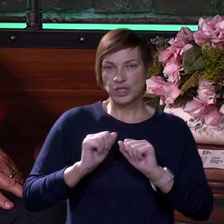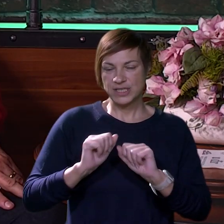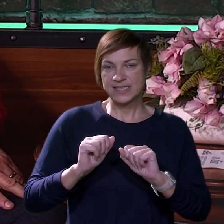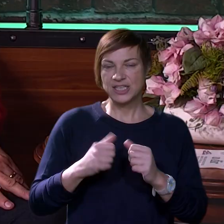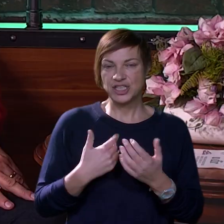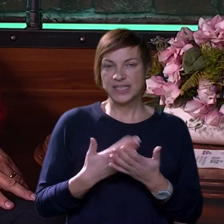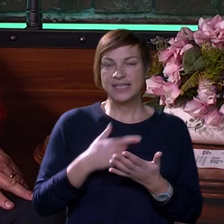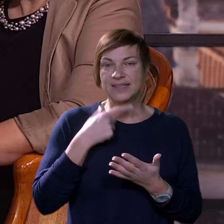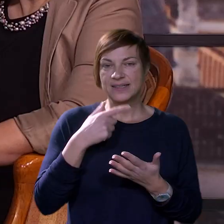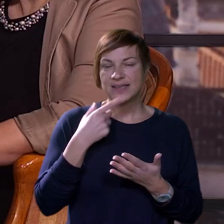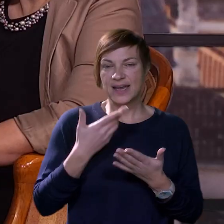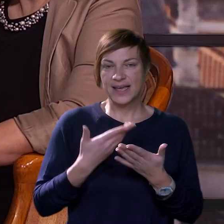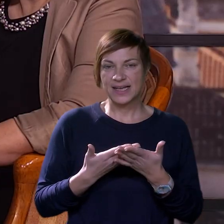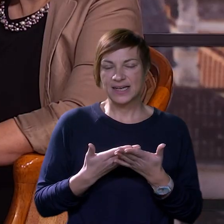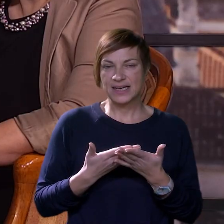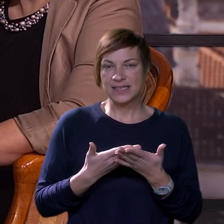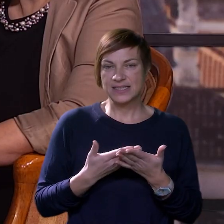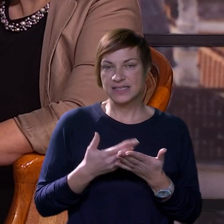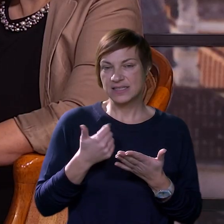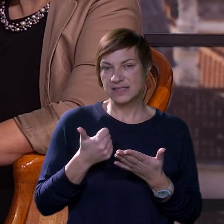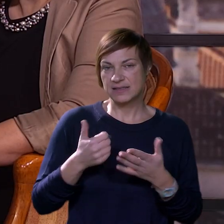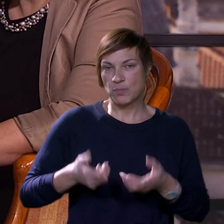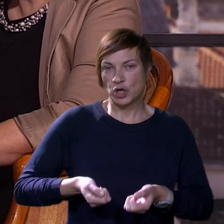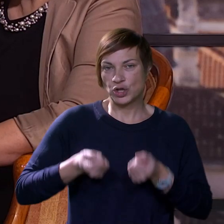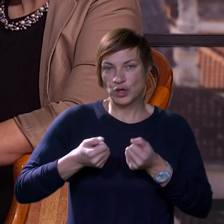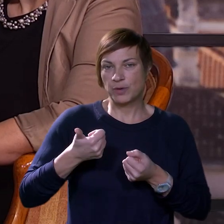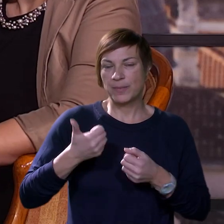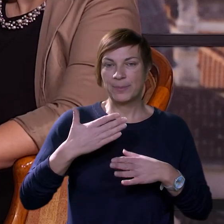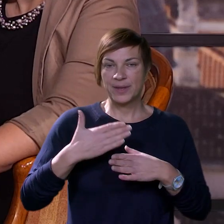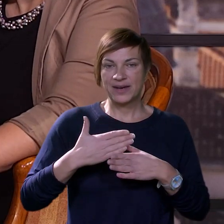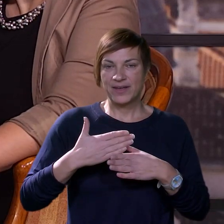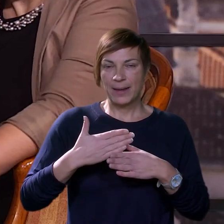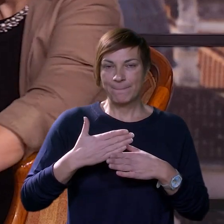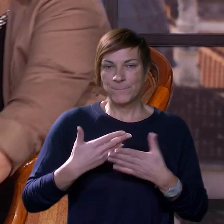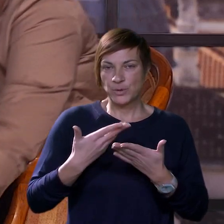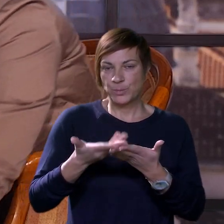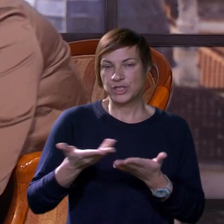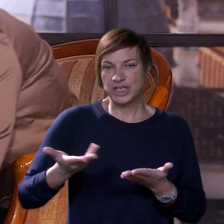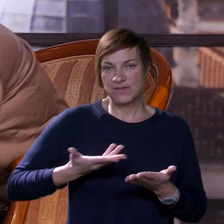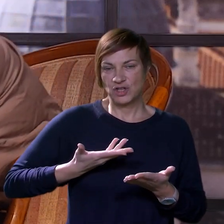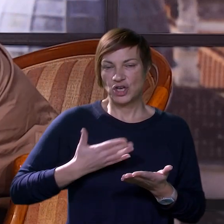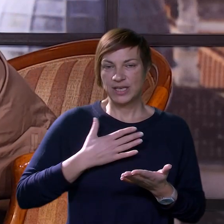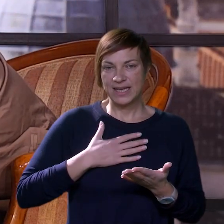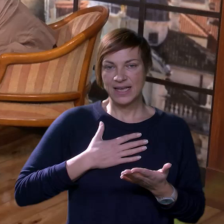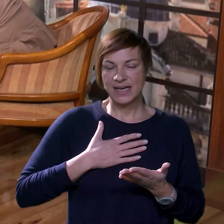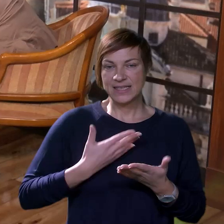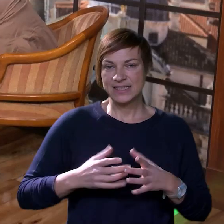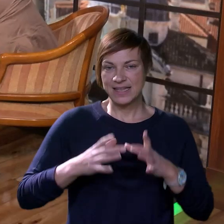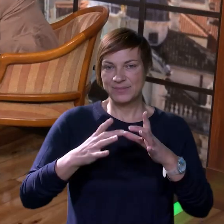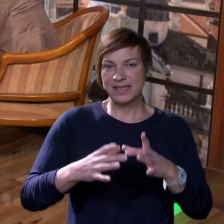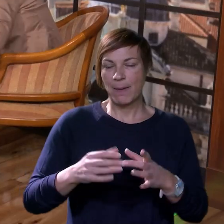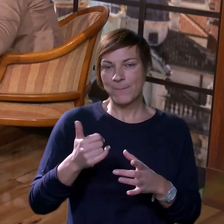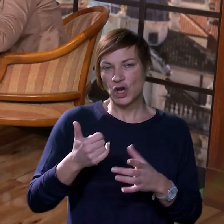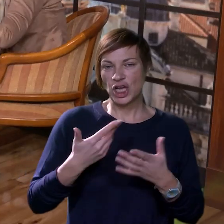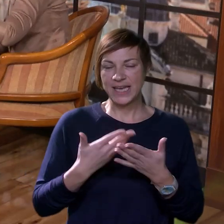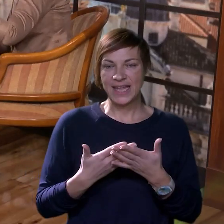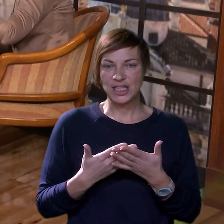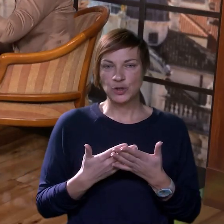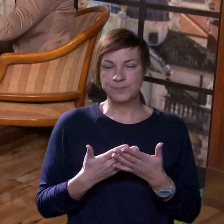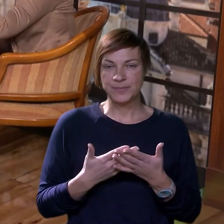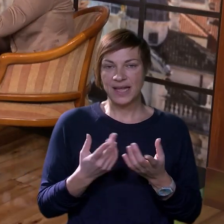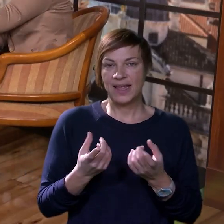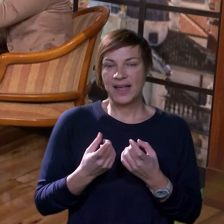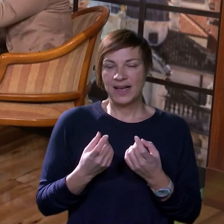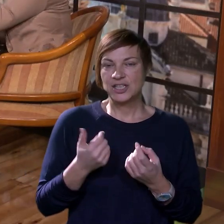zaštititi ih. Rekli smo torba prve pomoći. Evo, donijeli ste nam jednu za